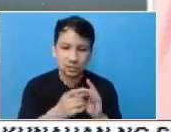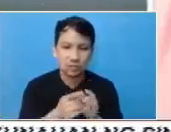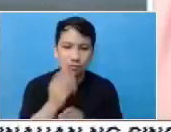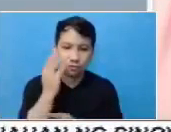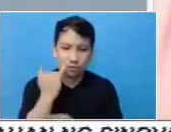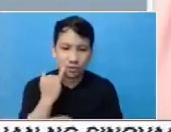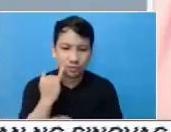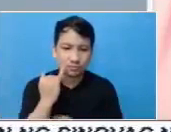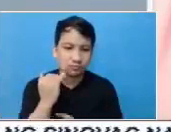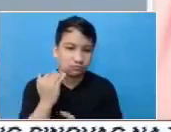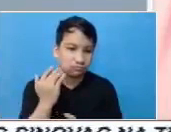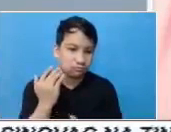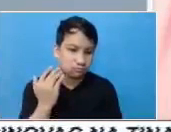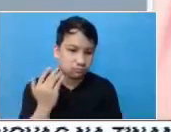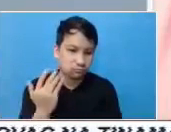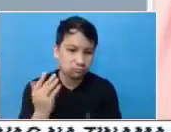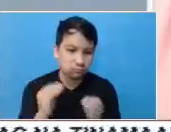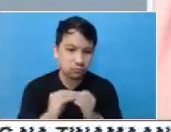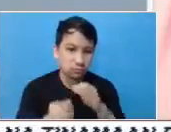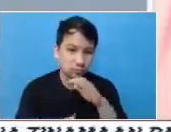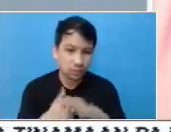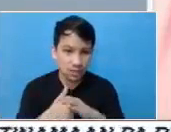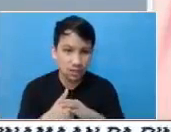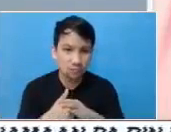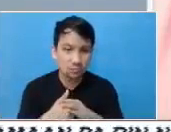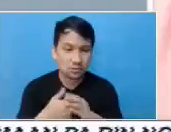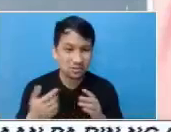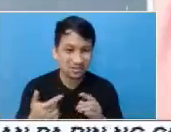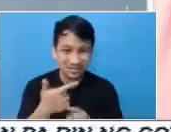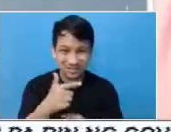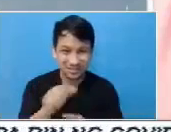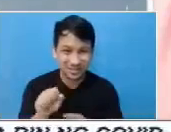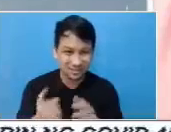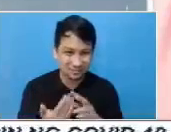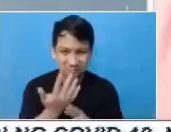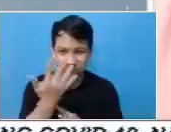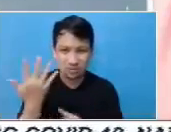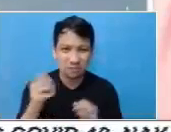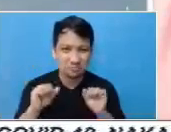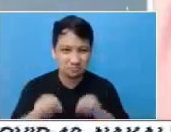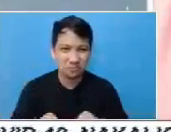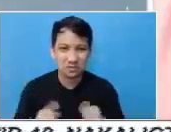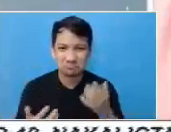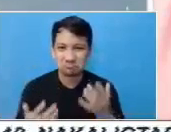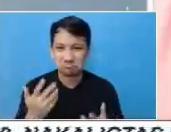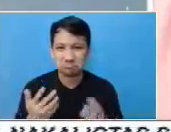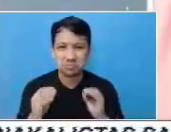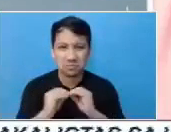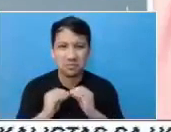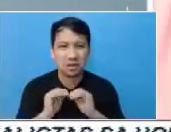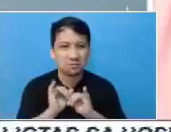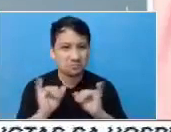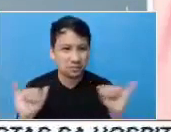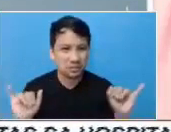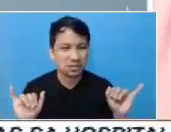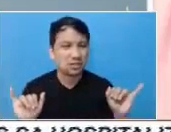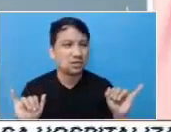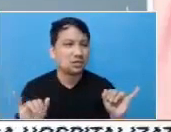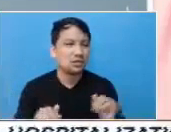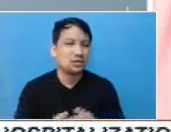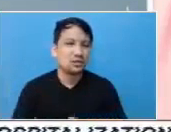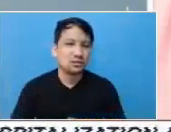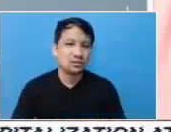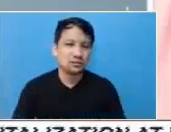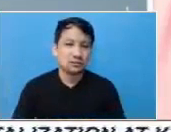masama sa kalusugan kapag sobra at nagiging nakakairita sa mata, sa ilong at sa respiratory system. Kaya